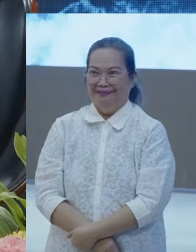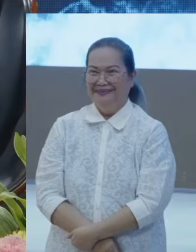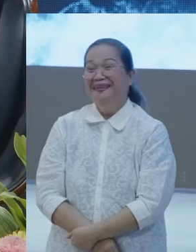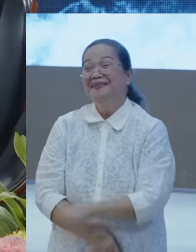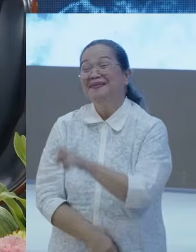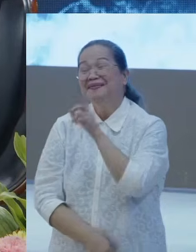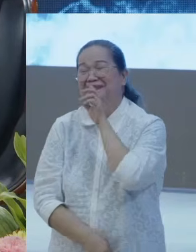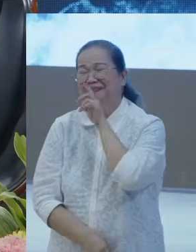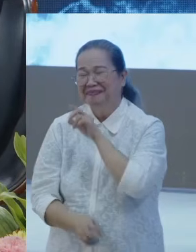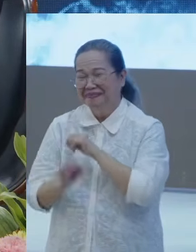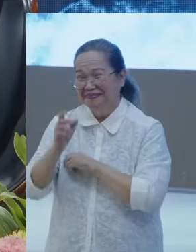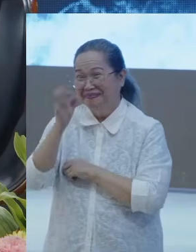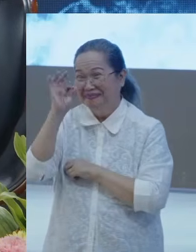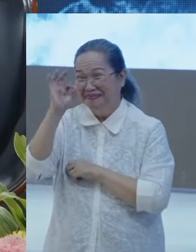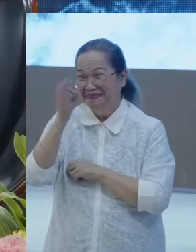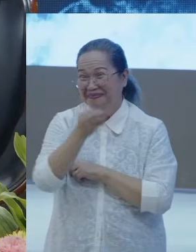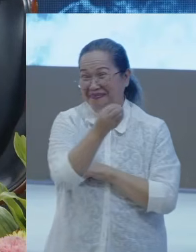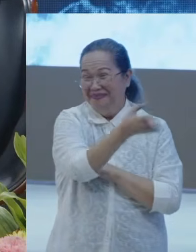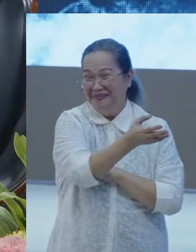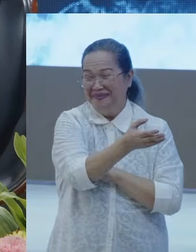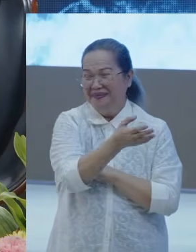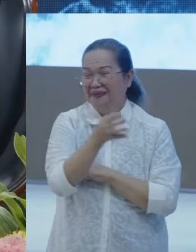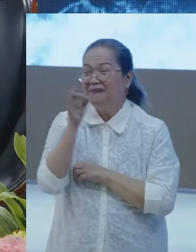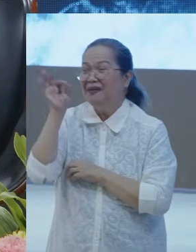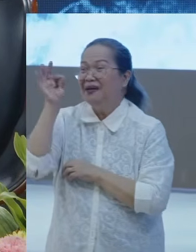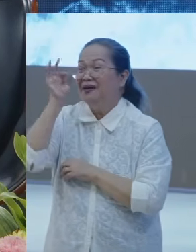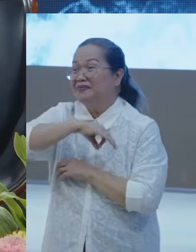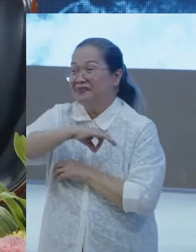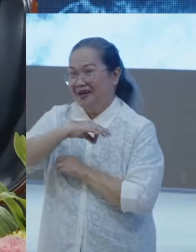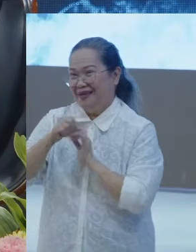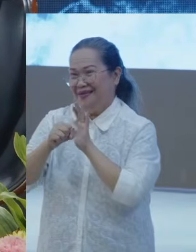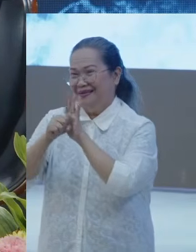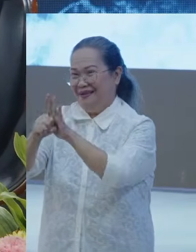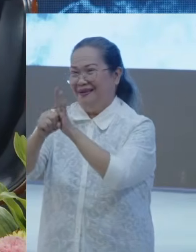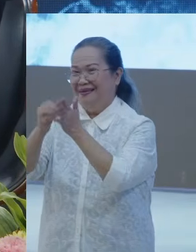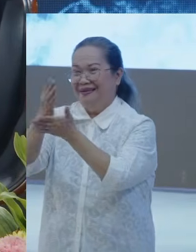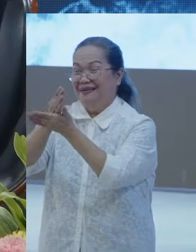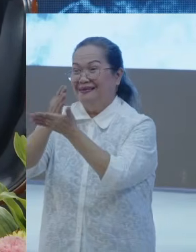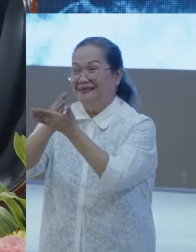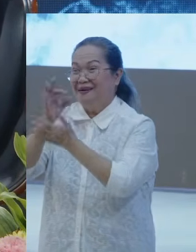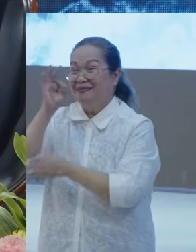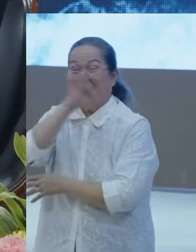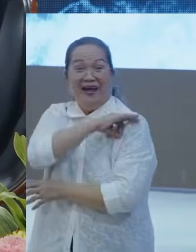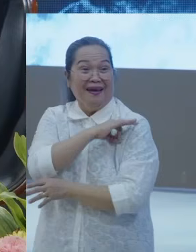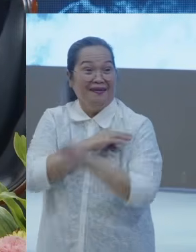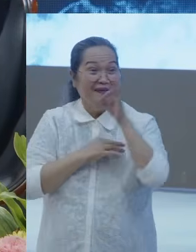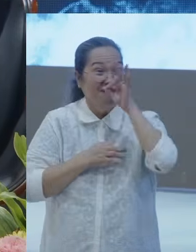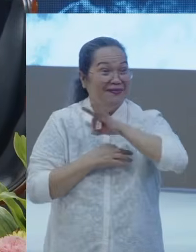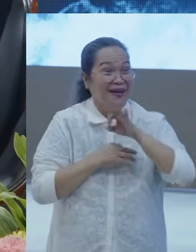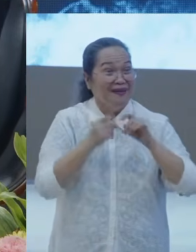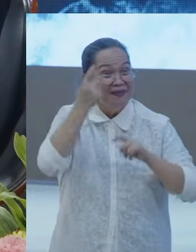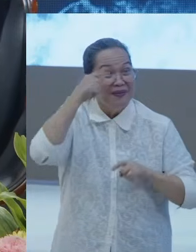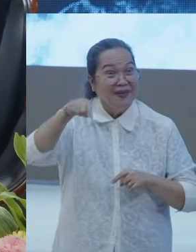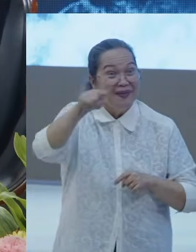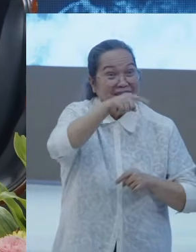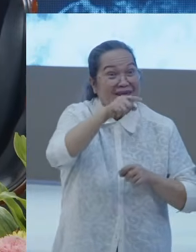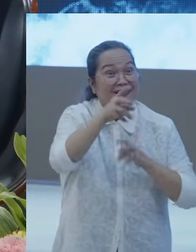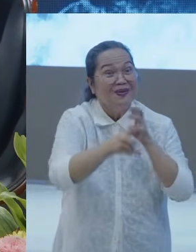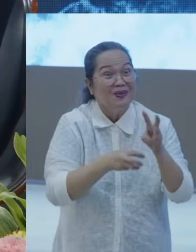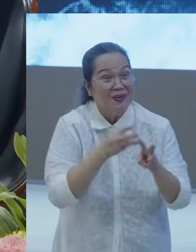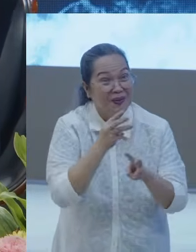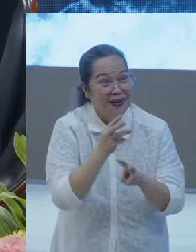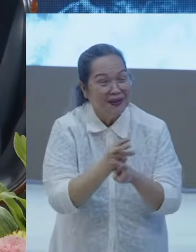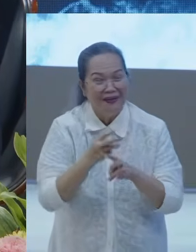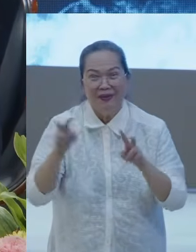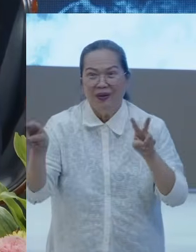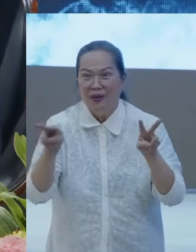Pwedeng i-fake ang signs. At madalas nga, fini-fake ang signs. Pero sa ating mundo, unless you